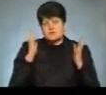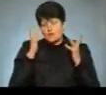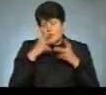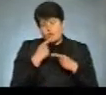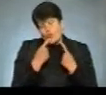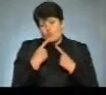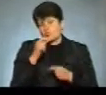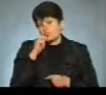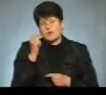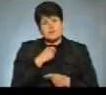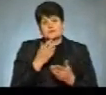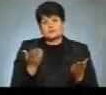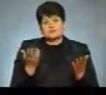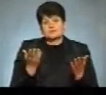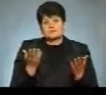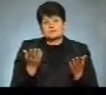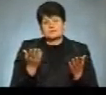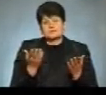говорять українською. Таке.